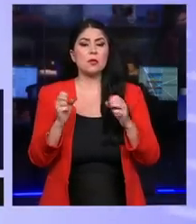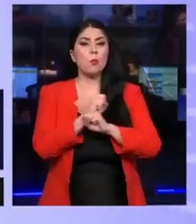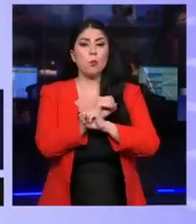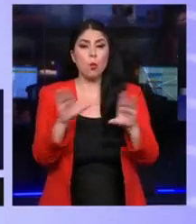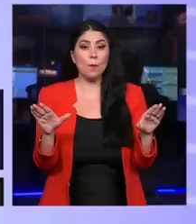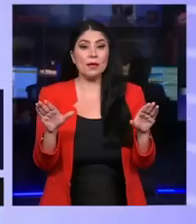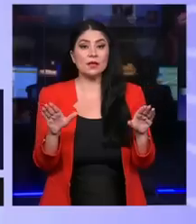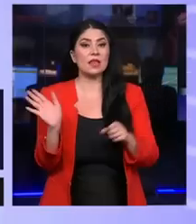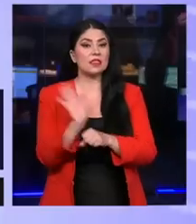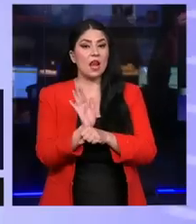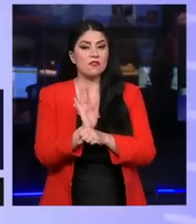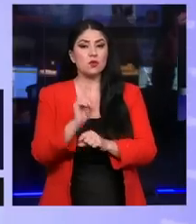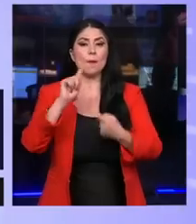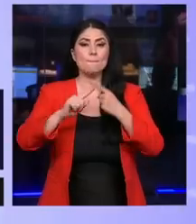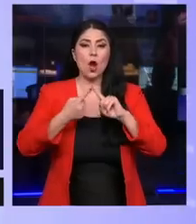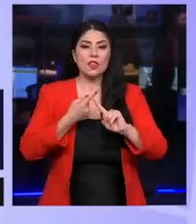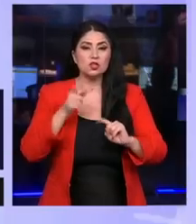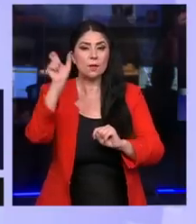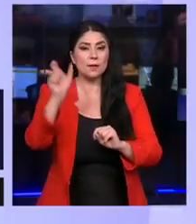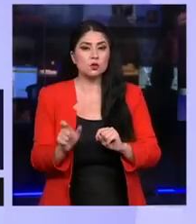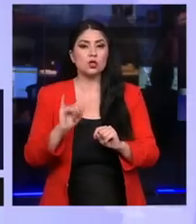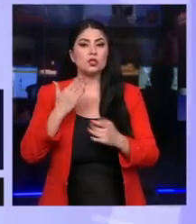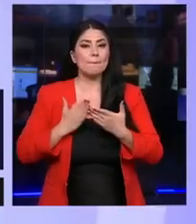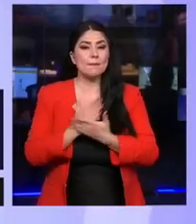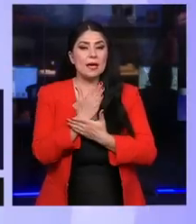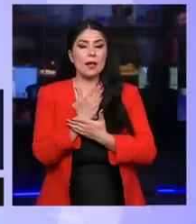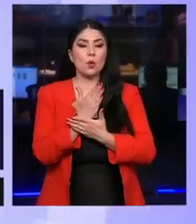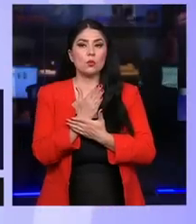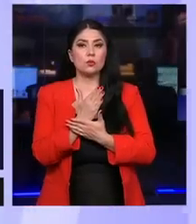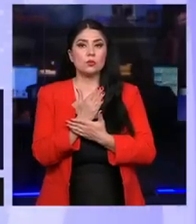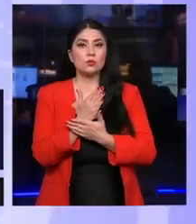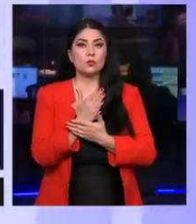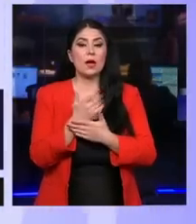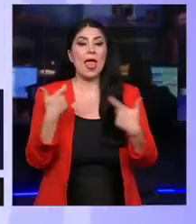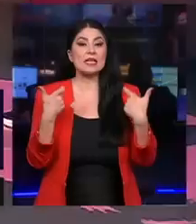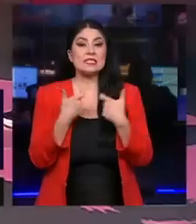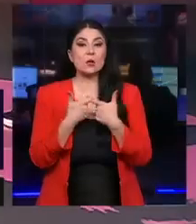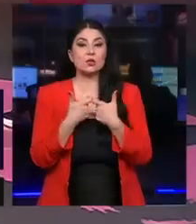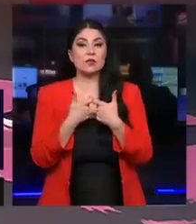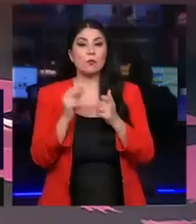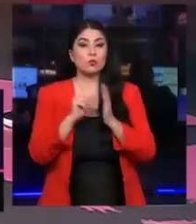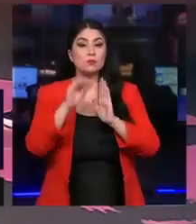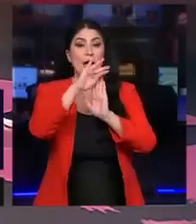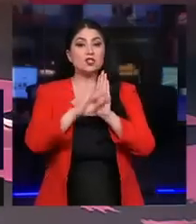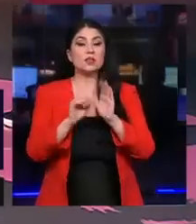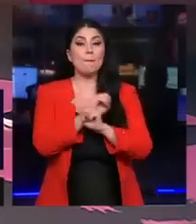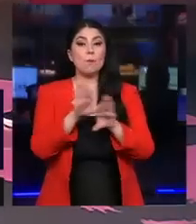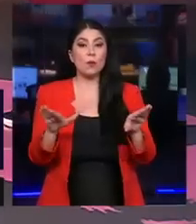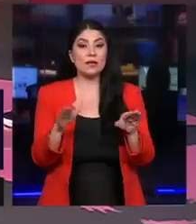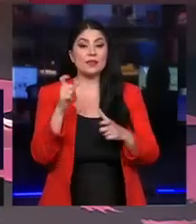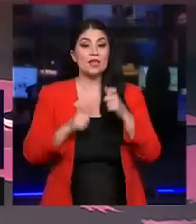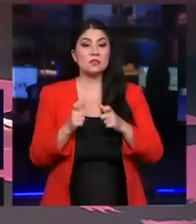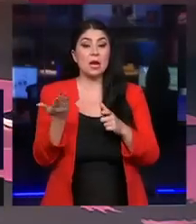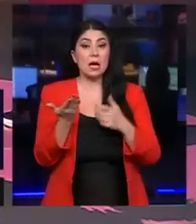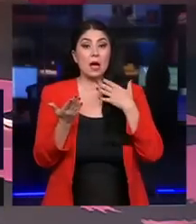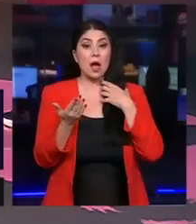public, de televiziuni, de politicieni și mereu pus de executiv pe agenda publică, despre